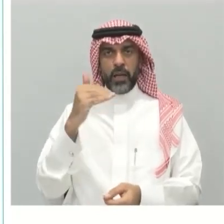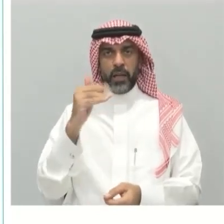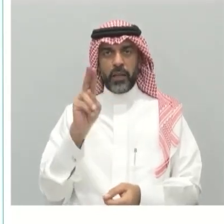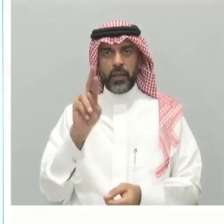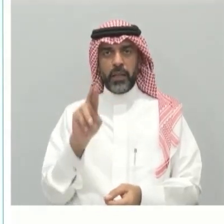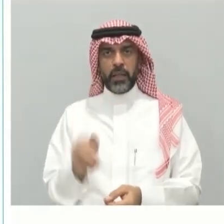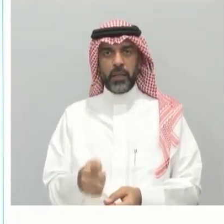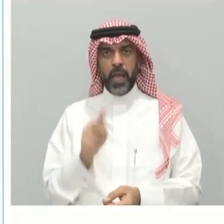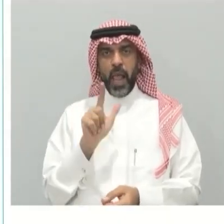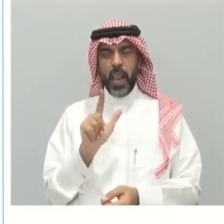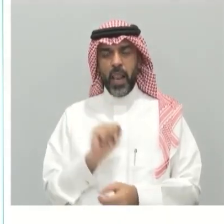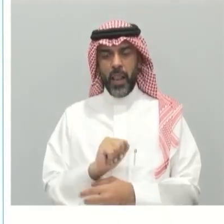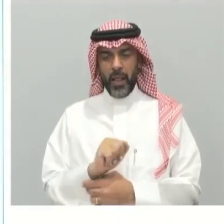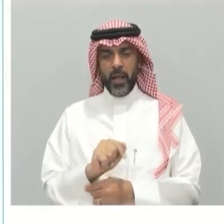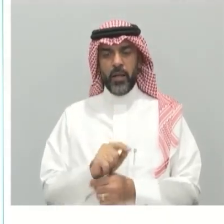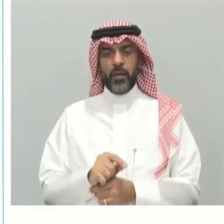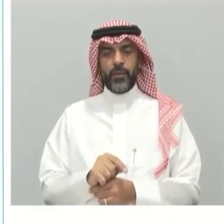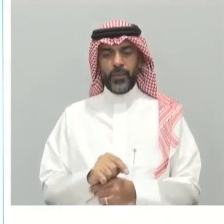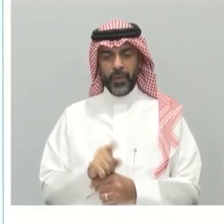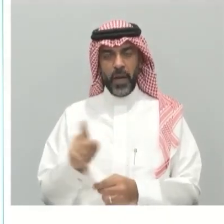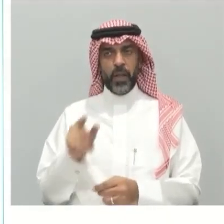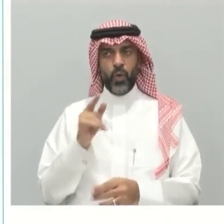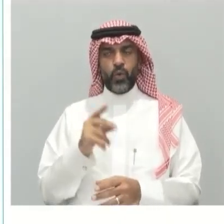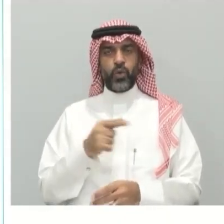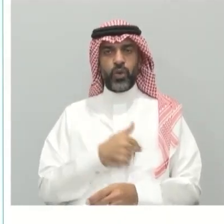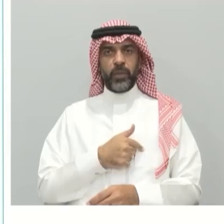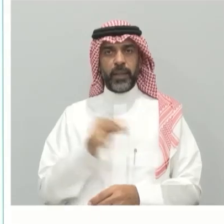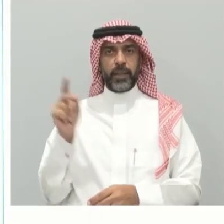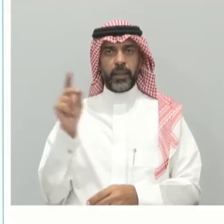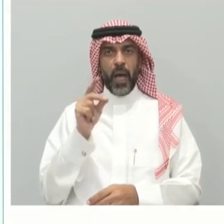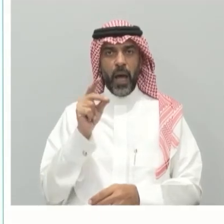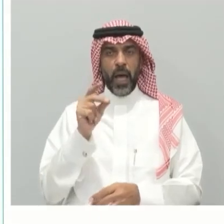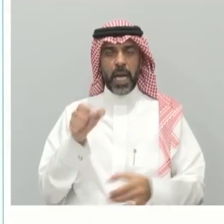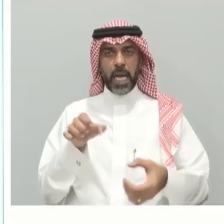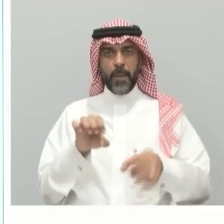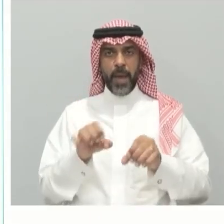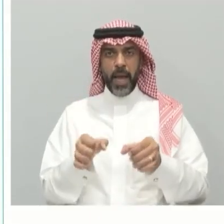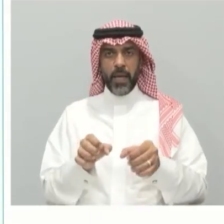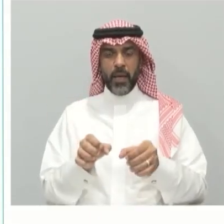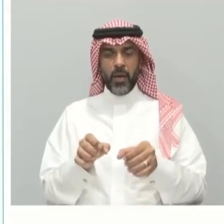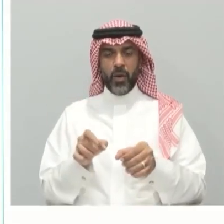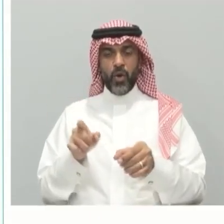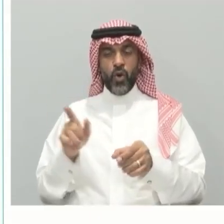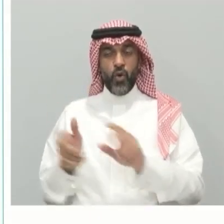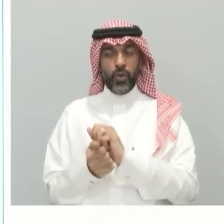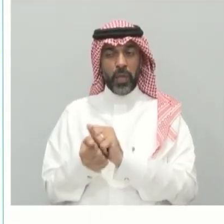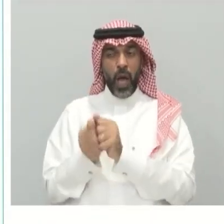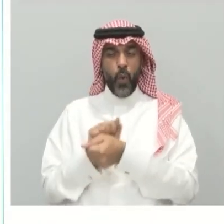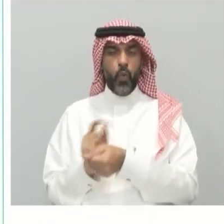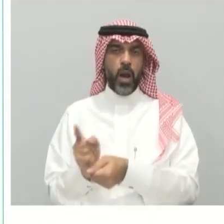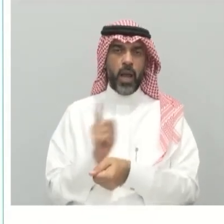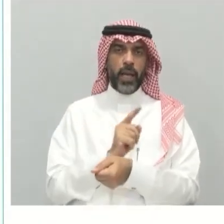سوف نسميه تفاعل كيميائي او طاقه كيميائيه هذه الطاقه الكيميائيه سوف تحول التفاعل الكيميائي الى